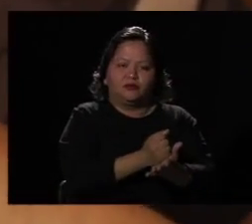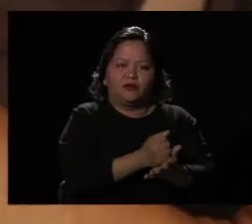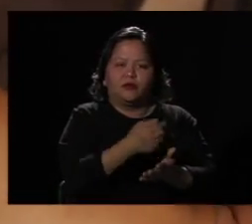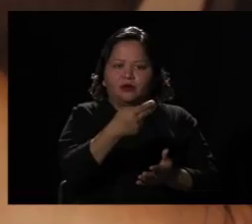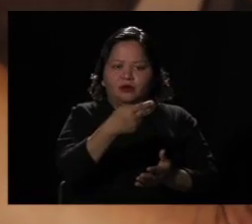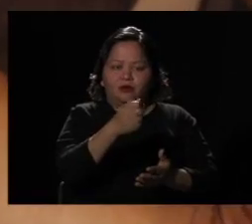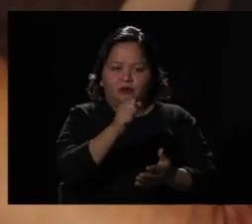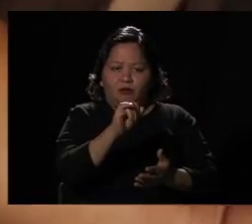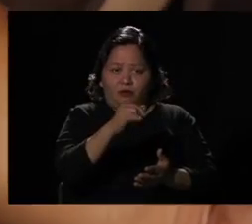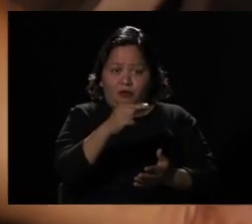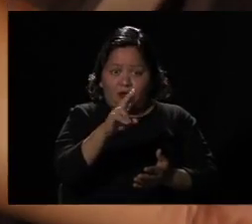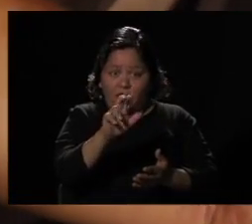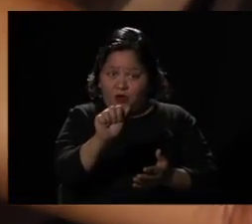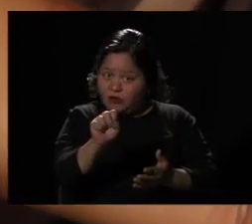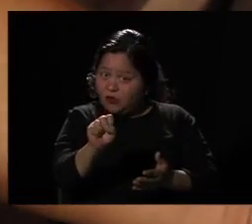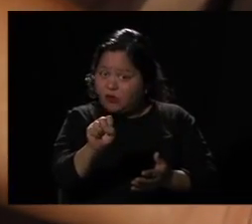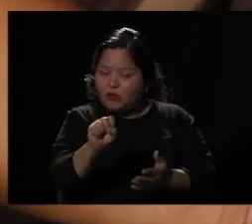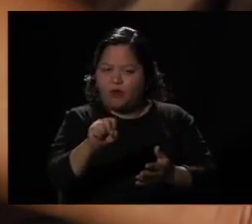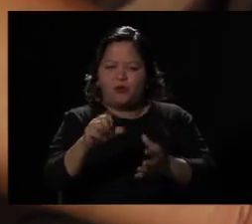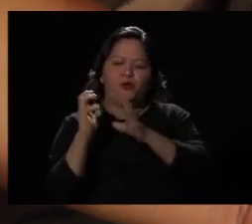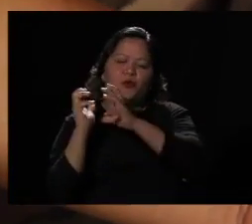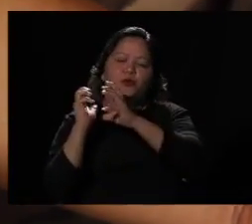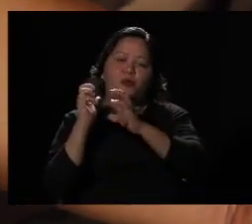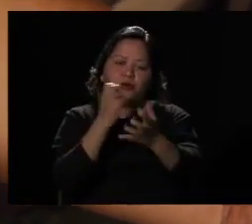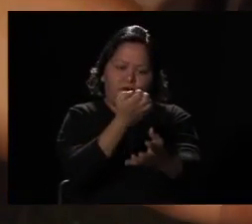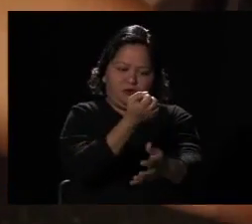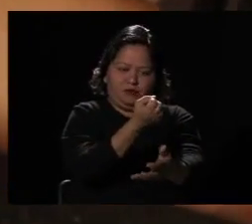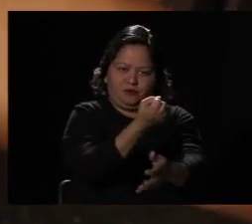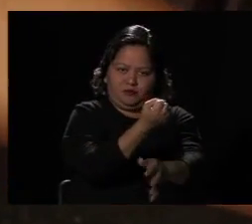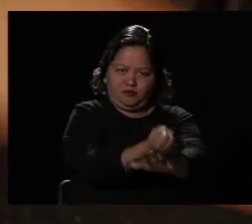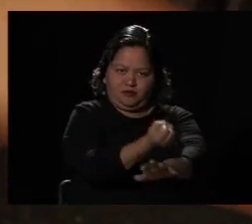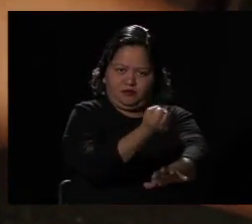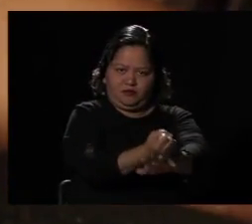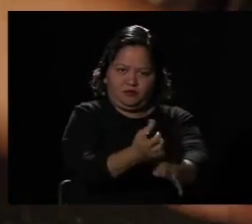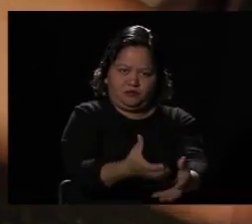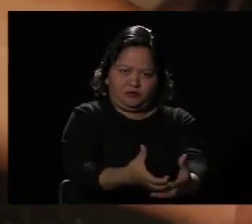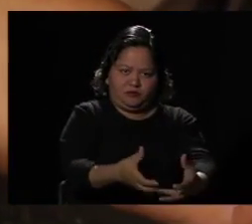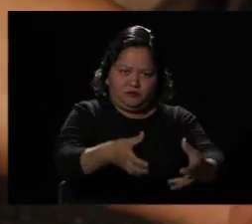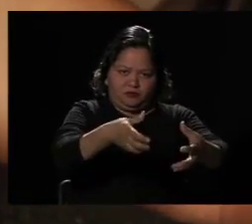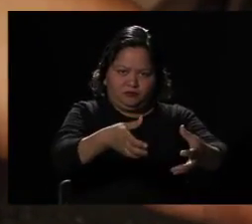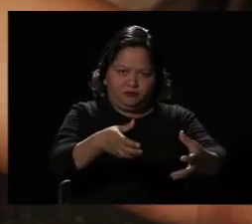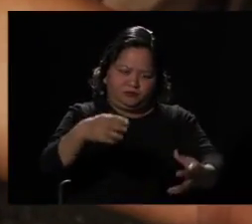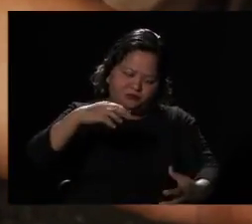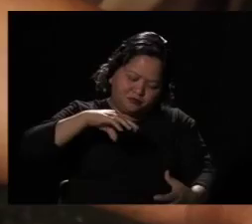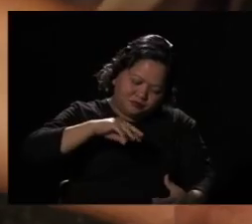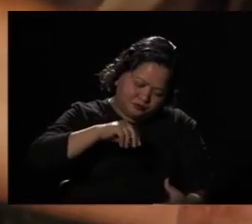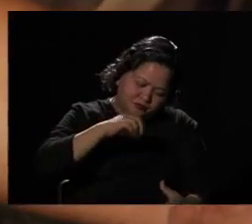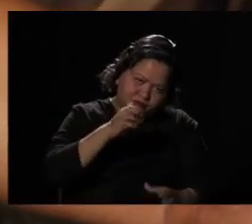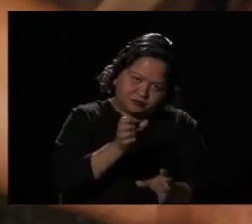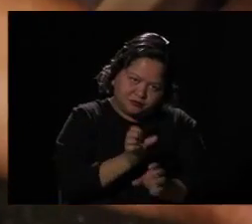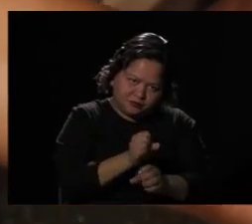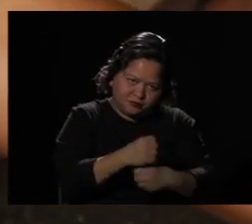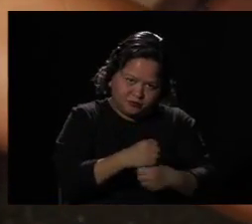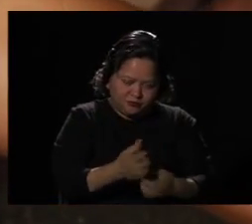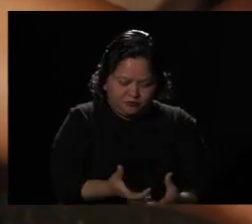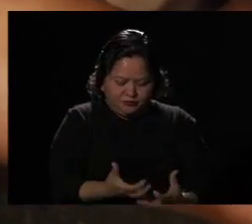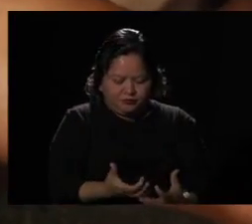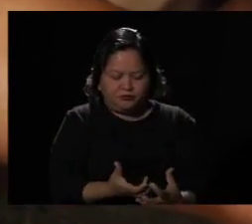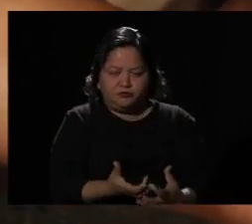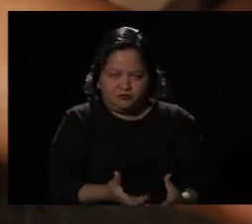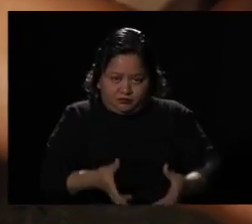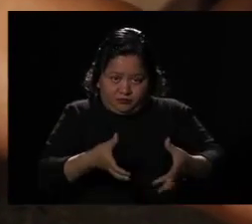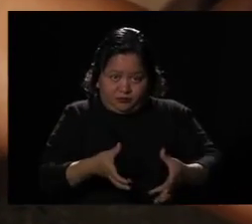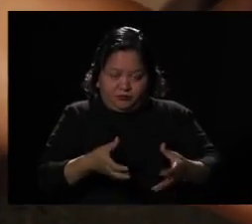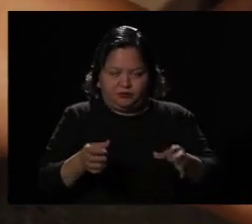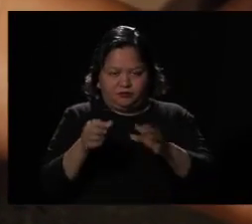Haigwas. Majutuma i haigwas lokwe, gi isinahguan finatinas ginimin amot